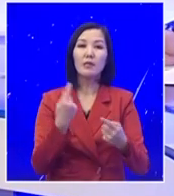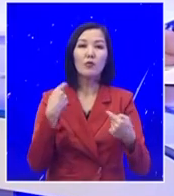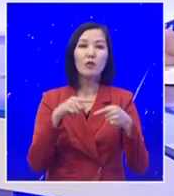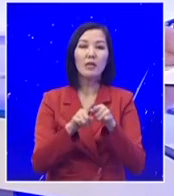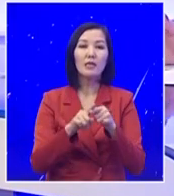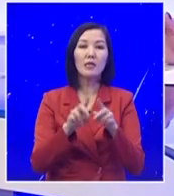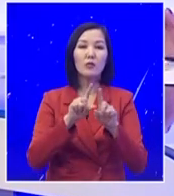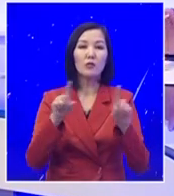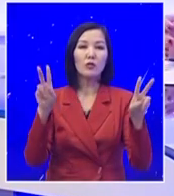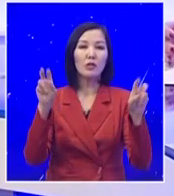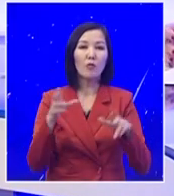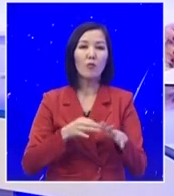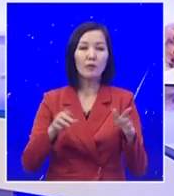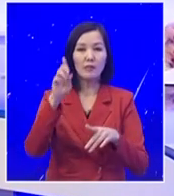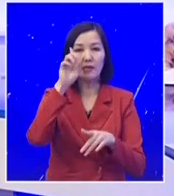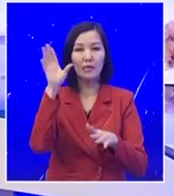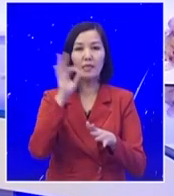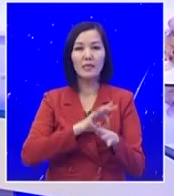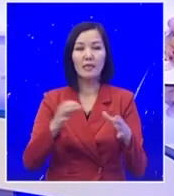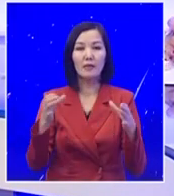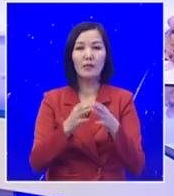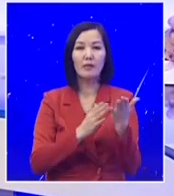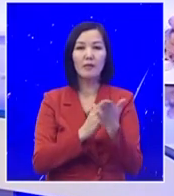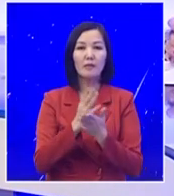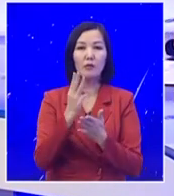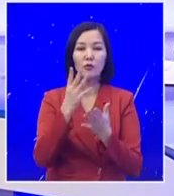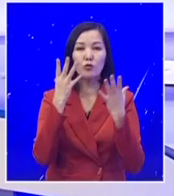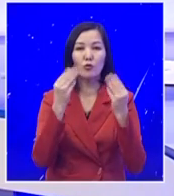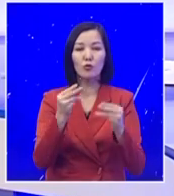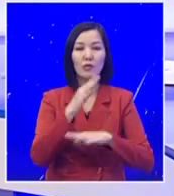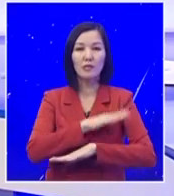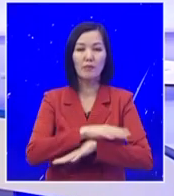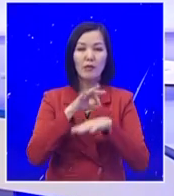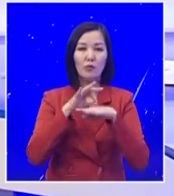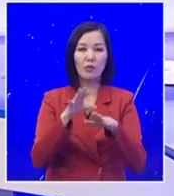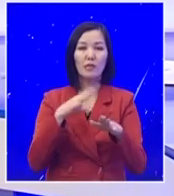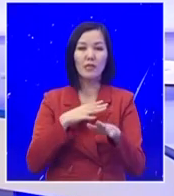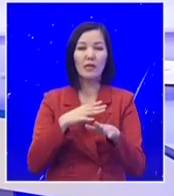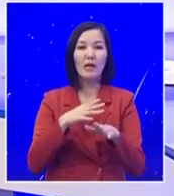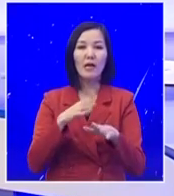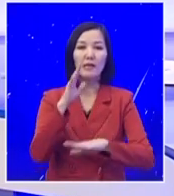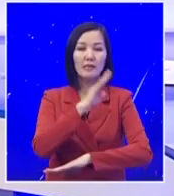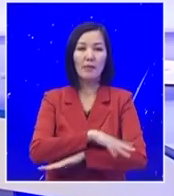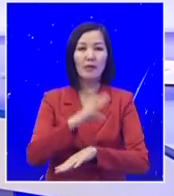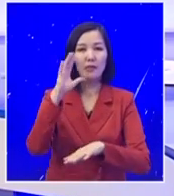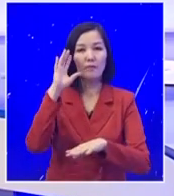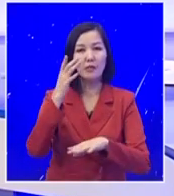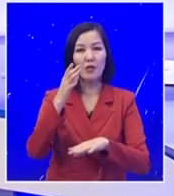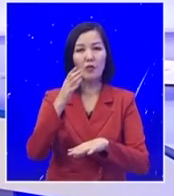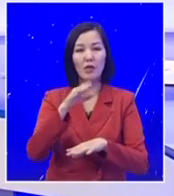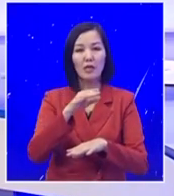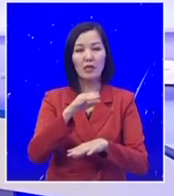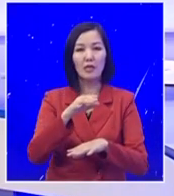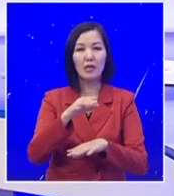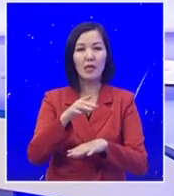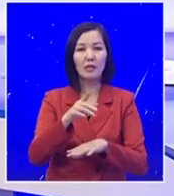осы тақырыппен облыстық мемлекеттік кірістер департаментінің қызметкерлеріне 3 күндік семинар-тренинг өткізілді. Дәрісті психология ғылымдарының